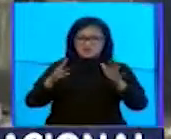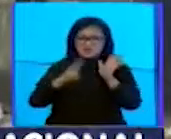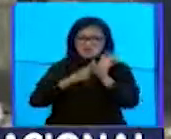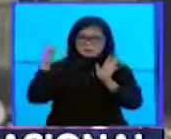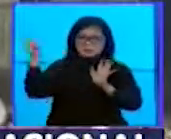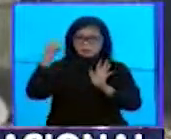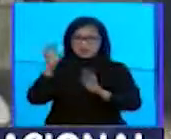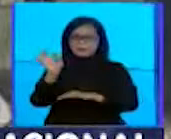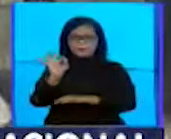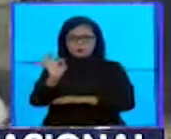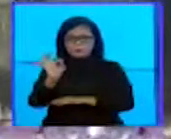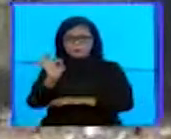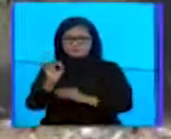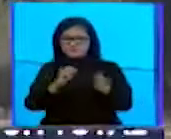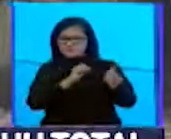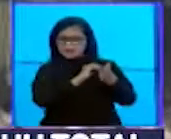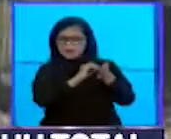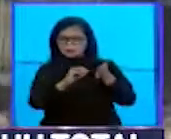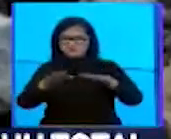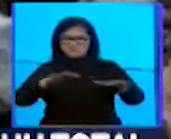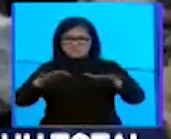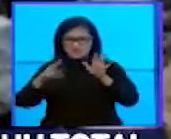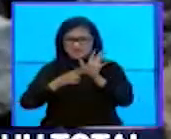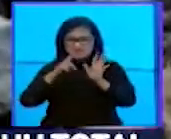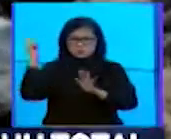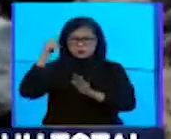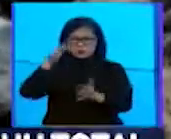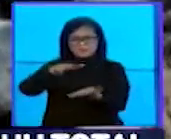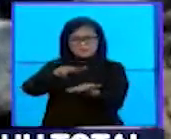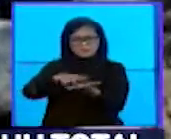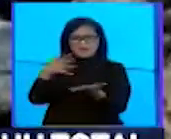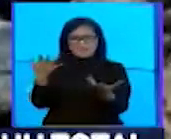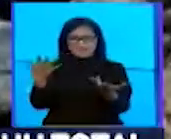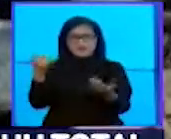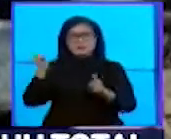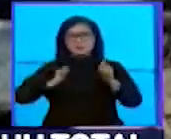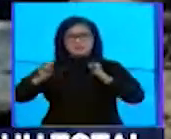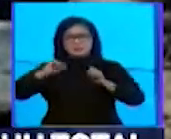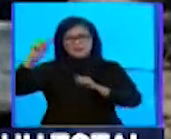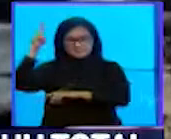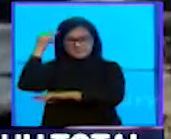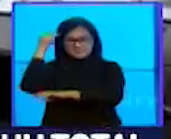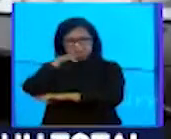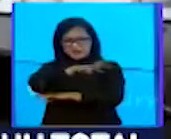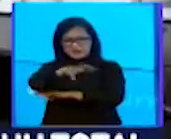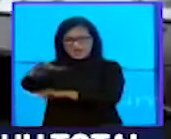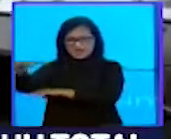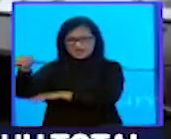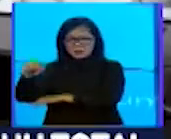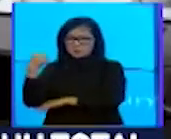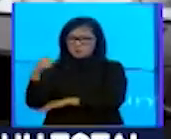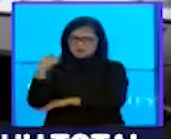Doni Monardo, status bencana nasional baru akan ditetapkan saat kegiatan pemerintah daerah lumpuh total dan pemerintah setempat tak mampu